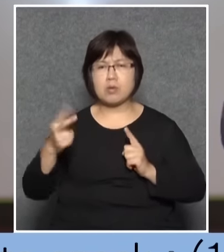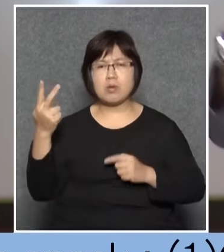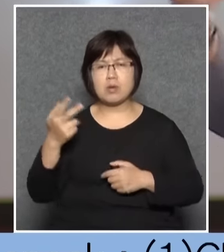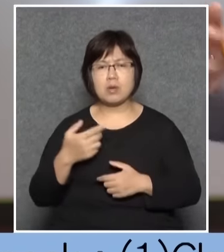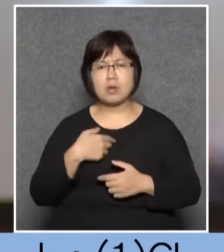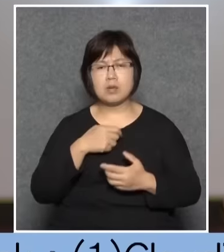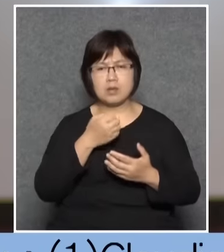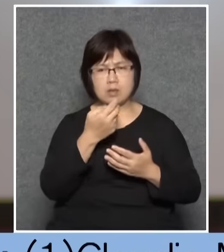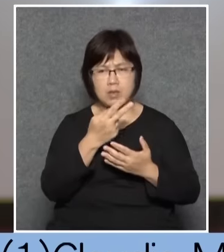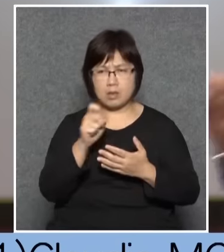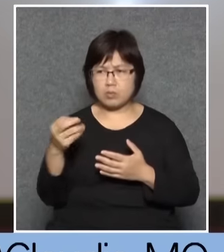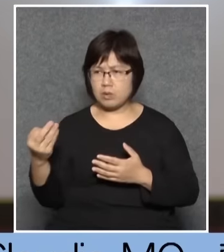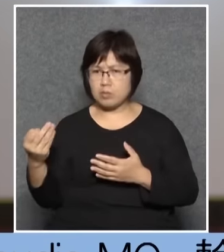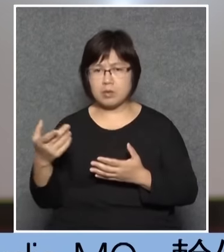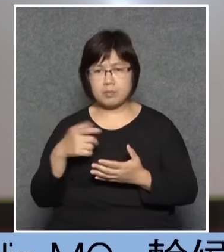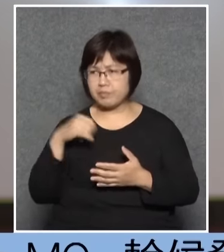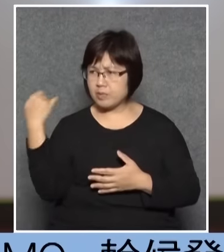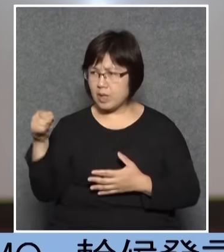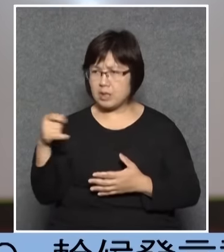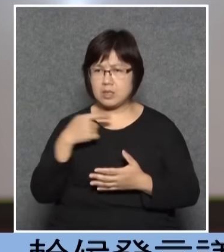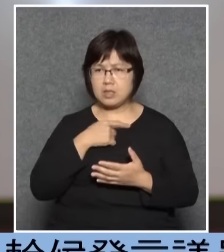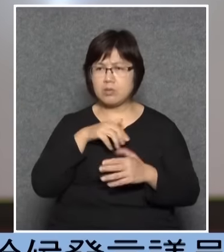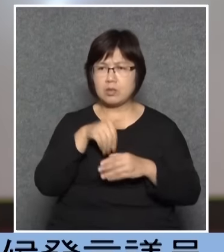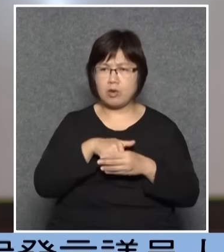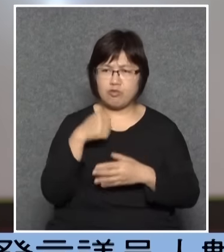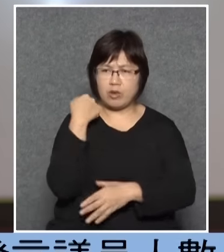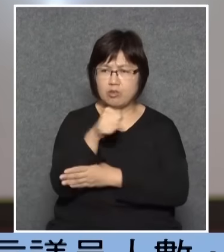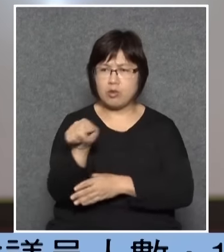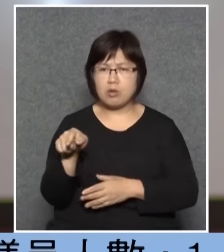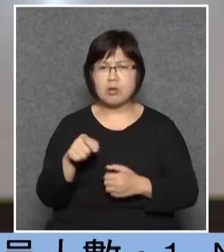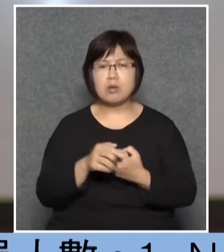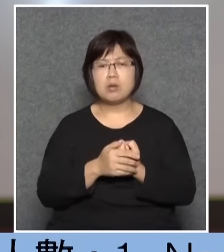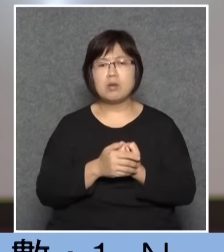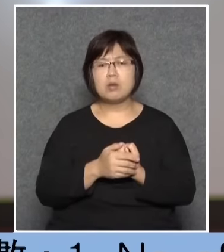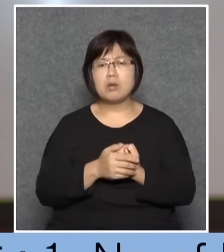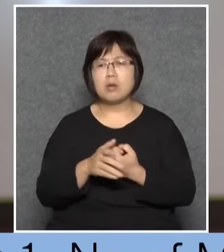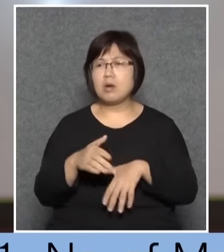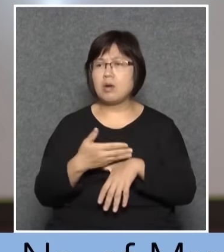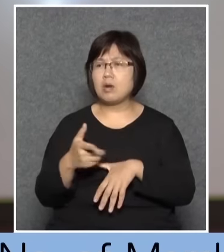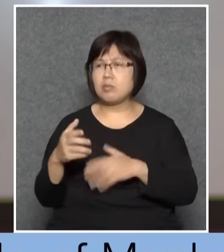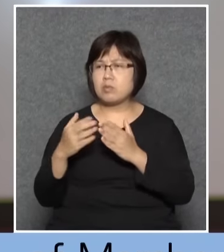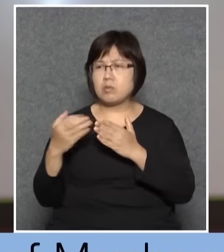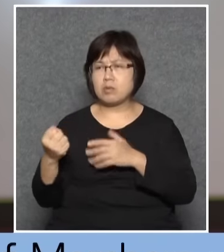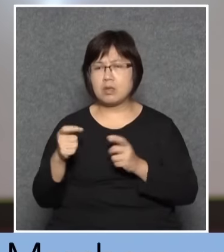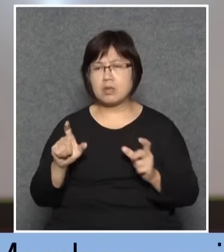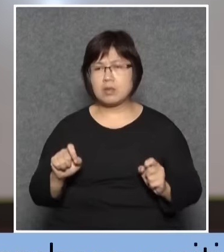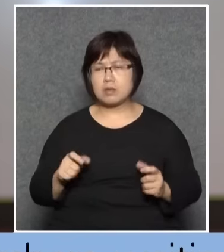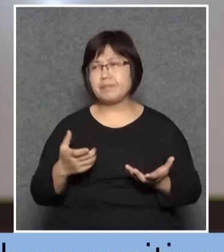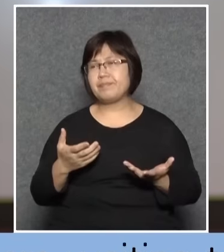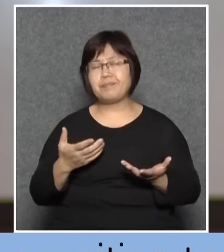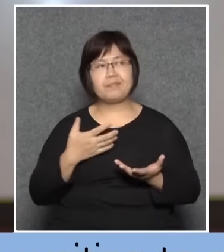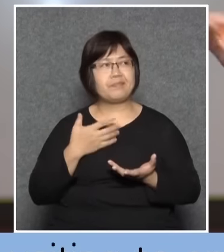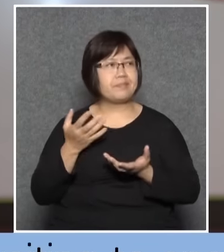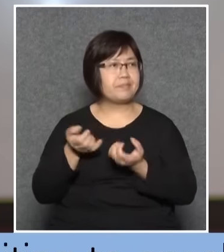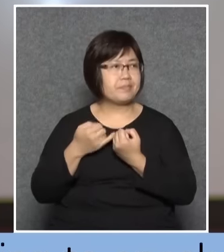据29、30咁样都唔得，都要叫人哋投反对票，系嘛？咁又头先局长嘅解释就即系大家都冇办法接受嘅，即系我